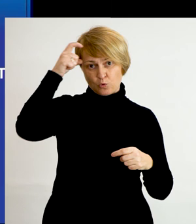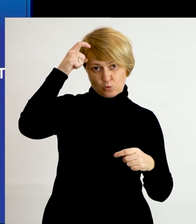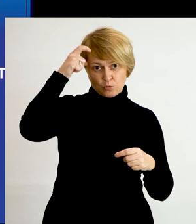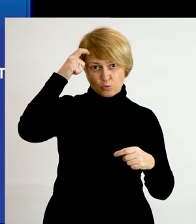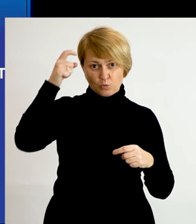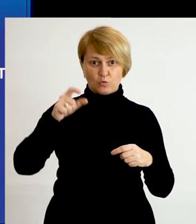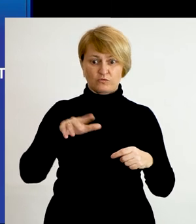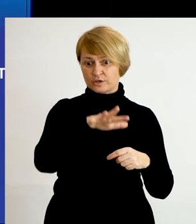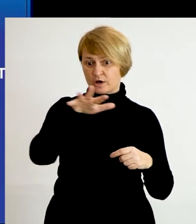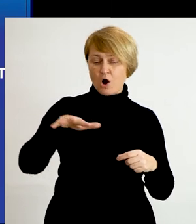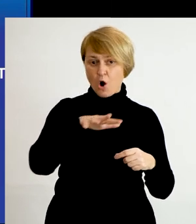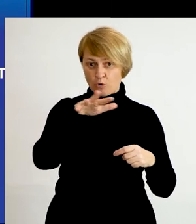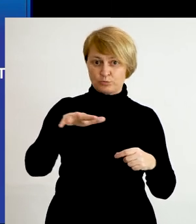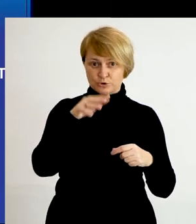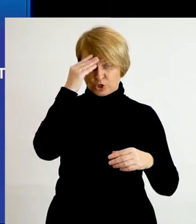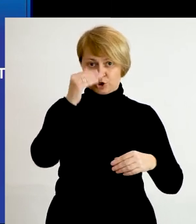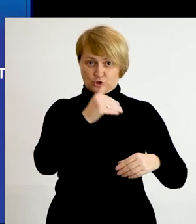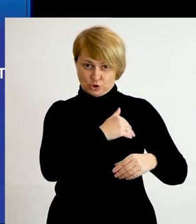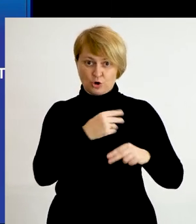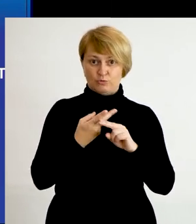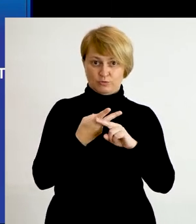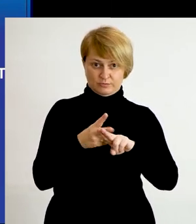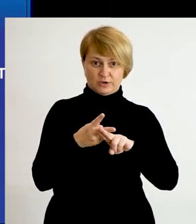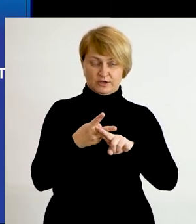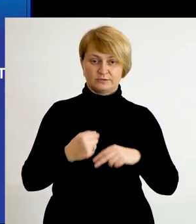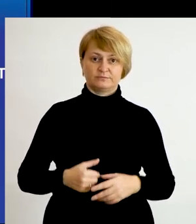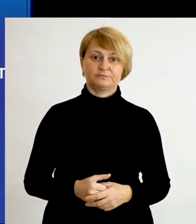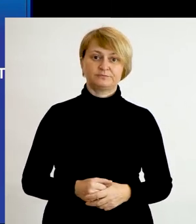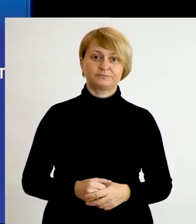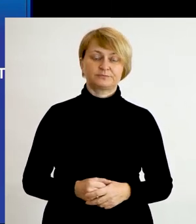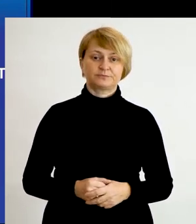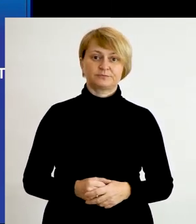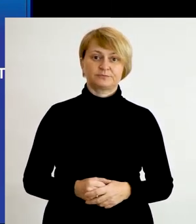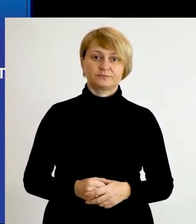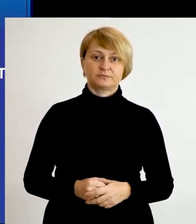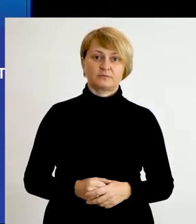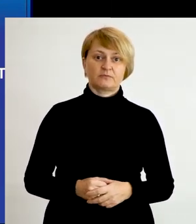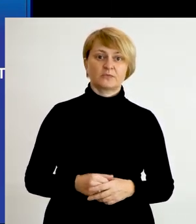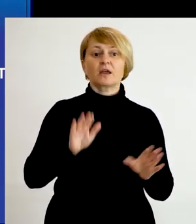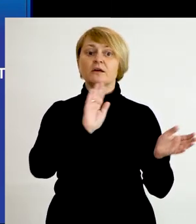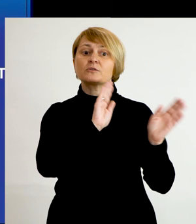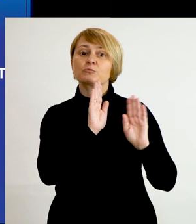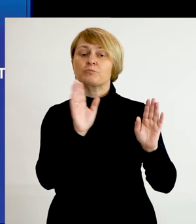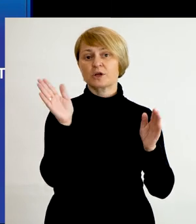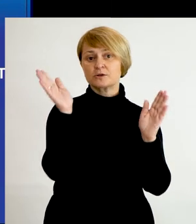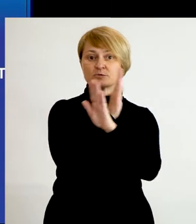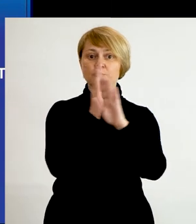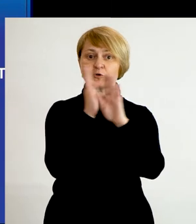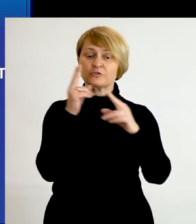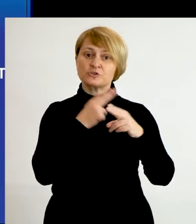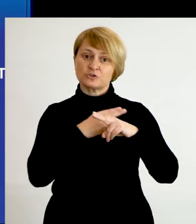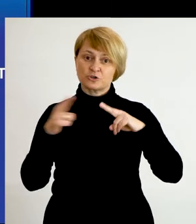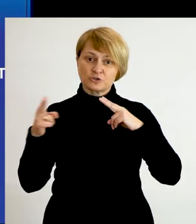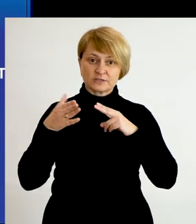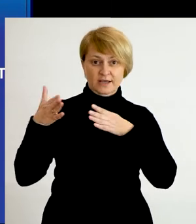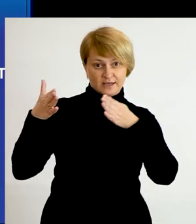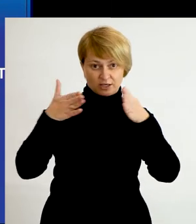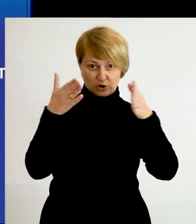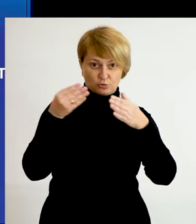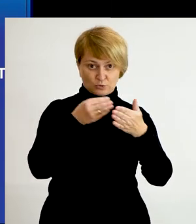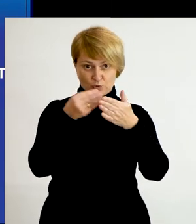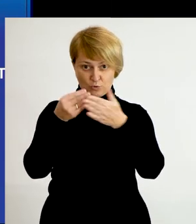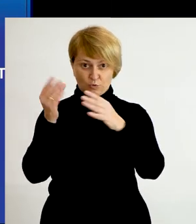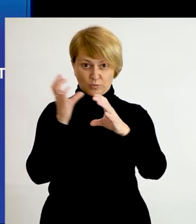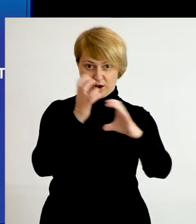Głównie to te przestrzeń szkoły mechanicznej. Dbając o czyste powietrze, oczywiście idziemy również w kierunku